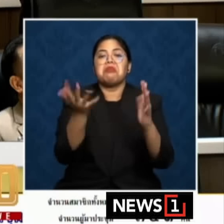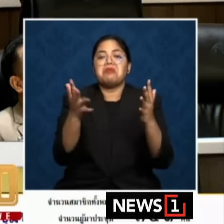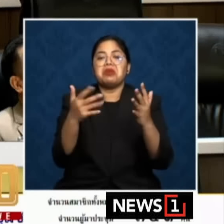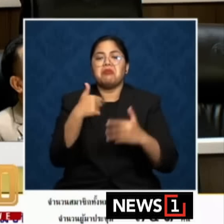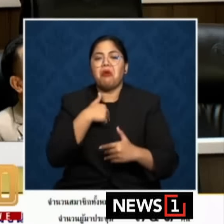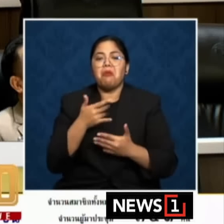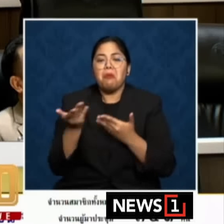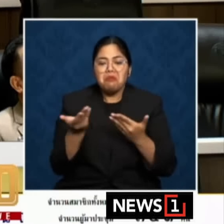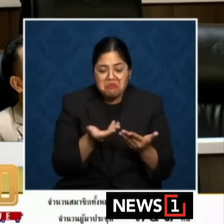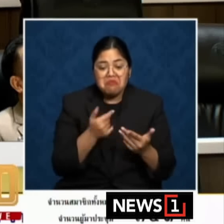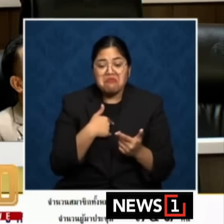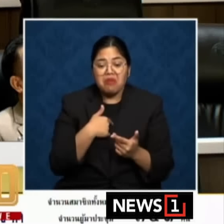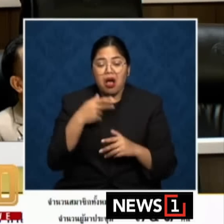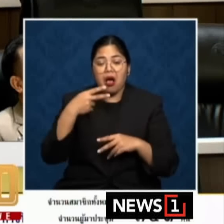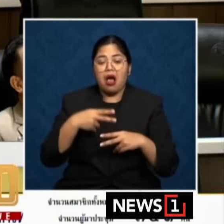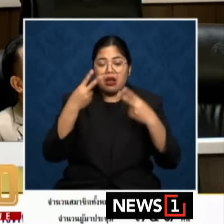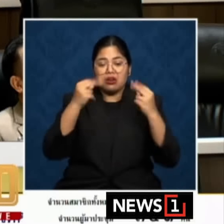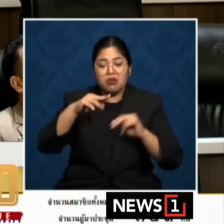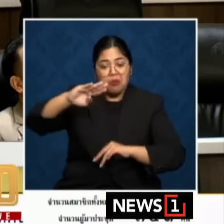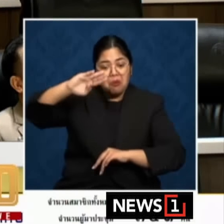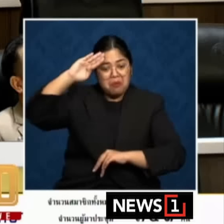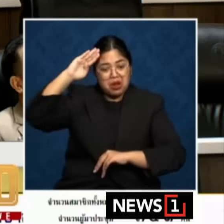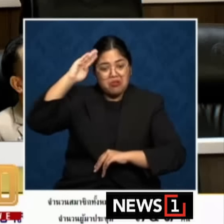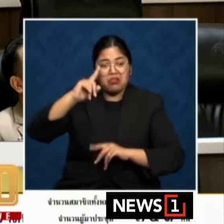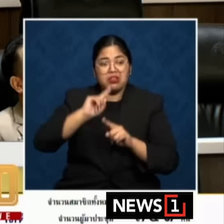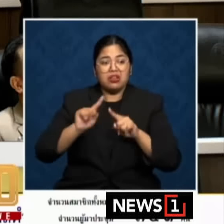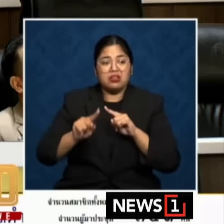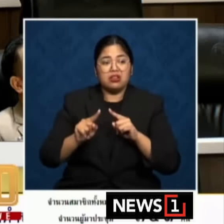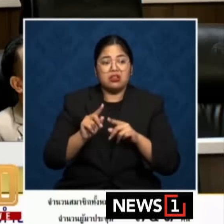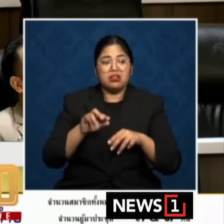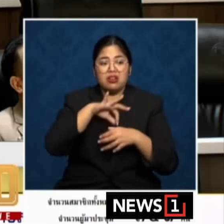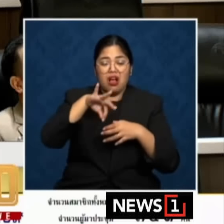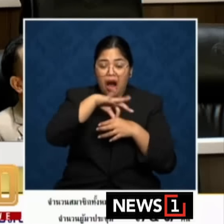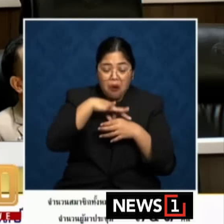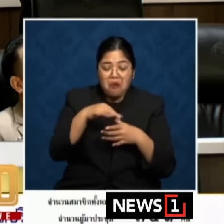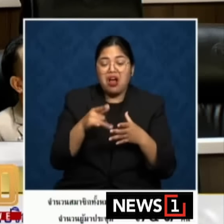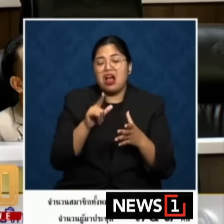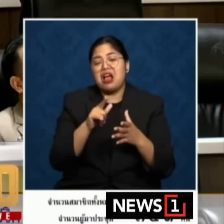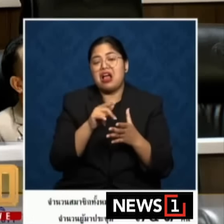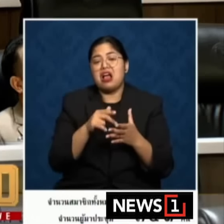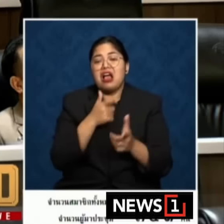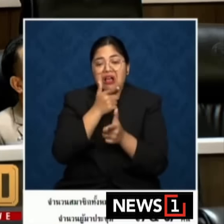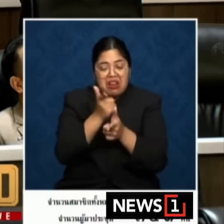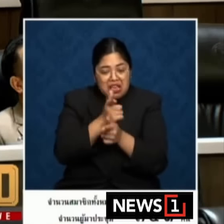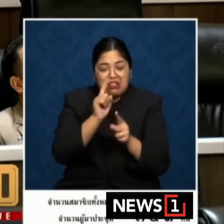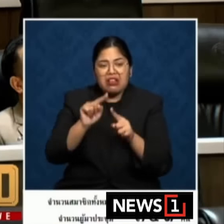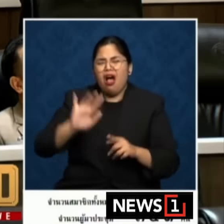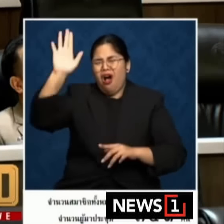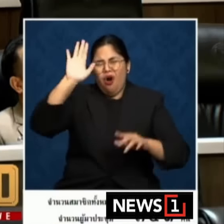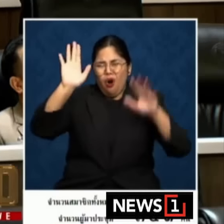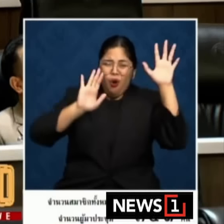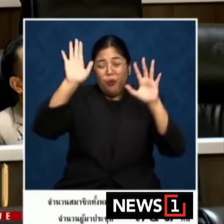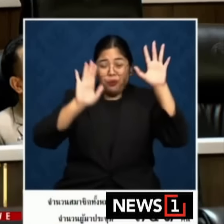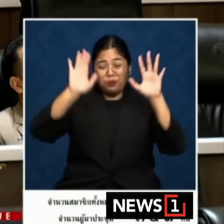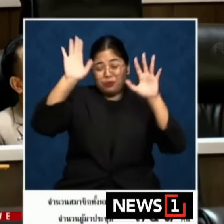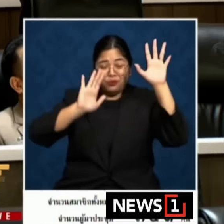ไปเงี้ย นี่สิทำไมแบบโคจรคือยังไงหรือว่าอะโคจรก็ไม่ใช่โคจรคือแบบอยู่ๆก็โ